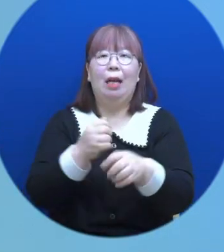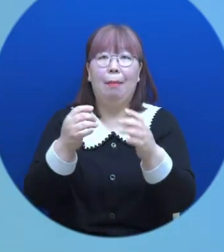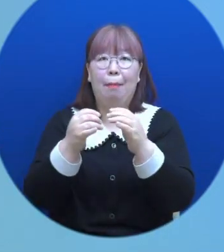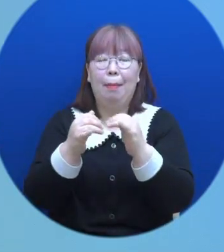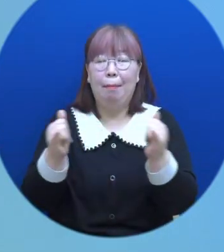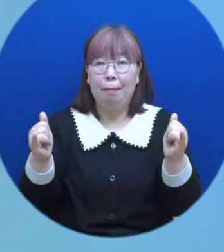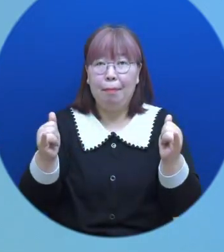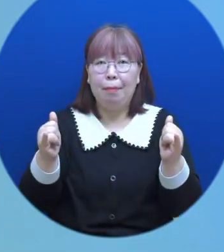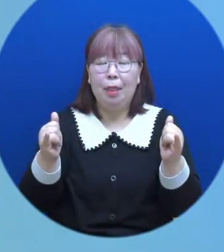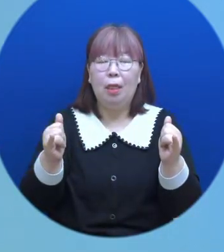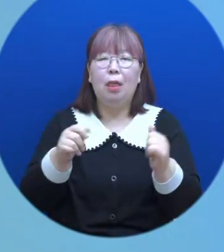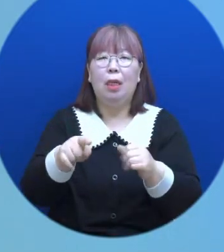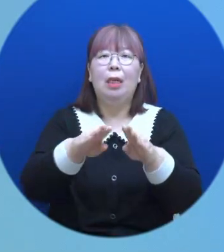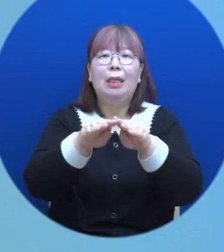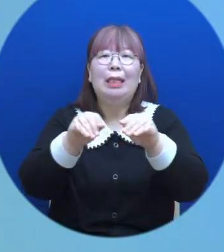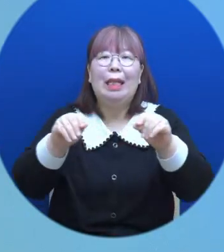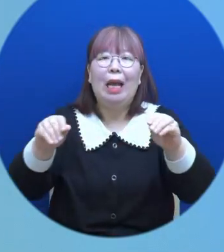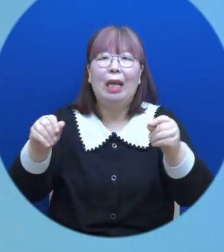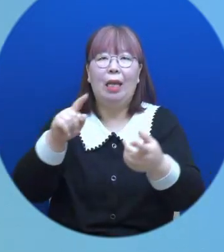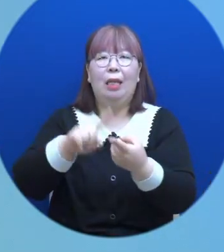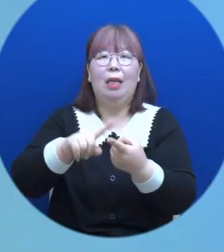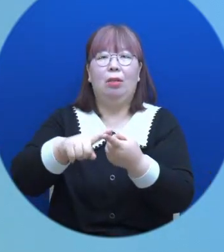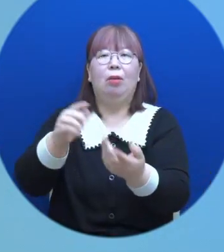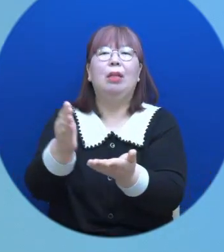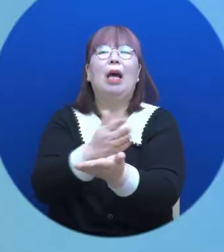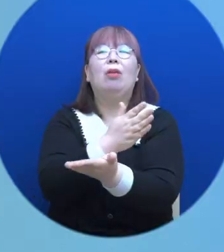농지 분배에 관한 이야기를 해요.